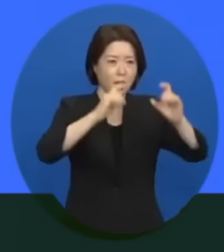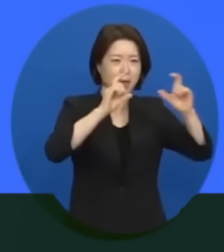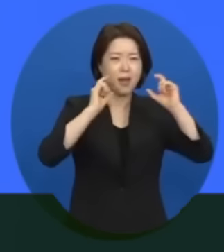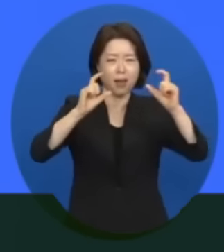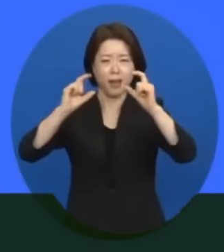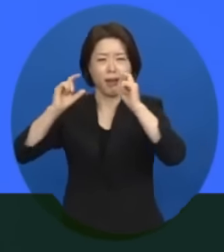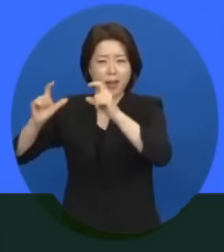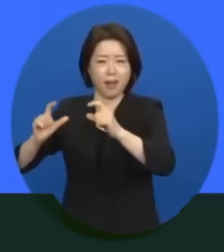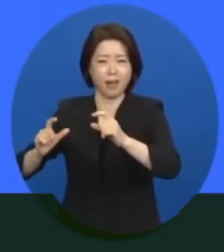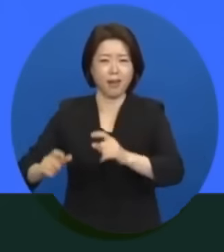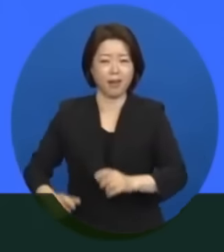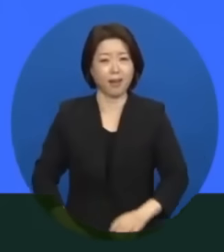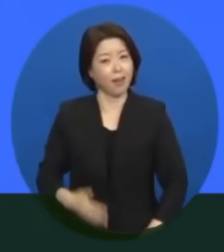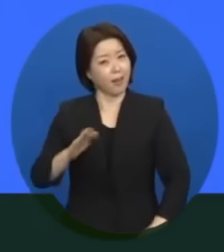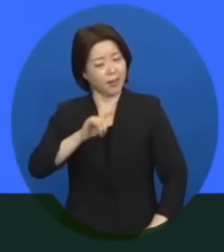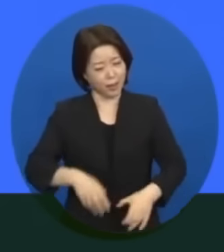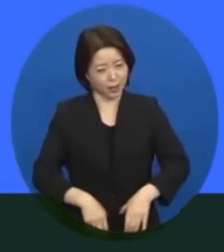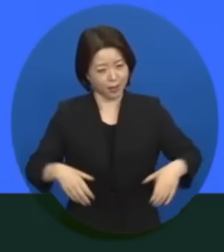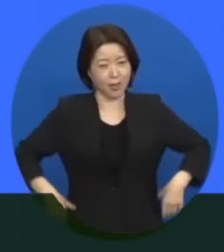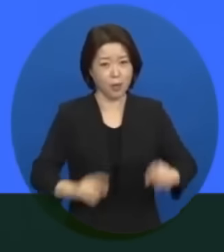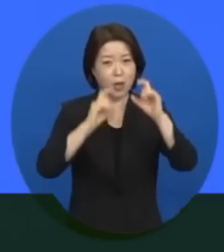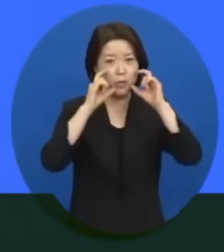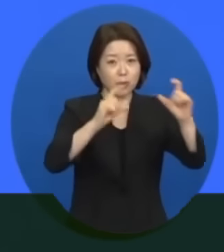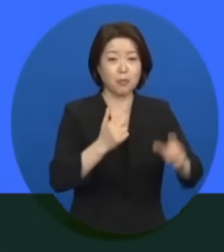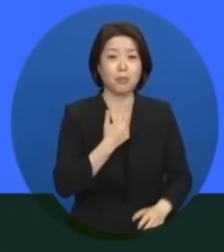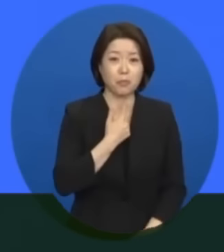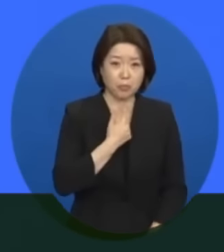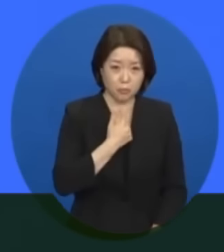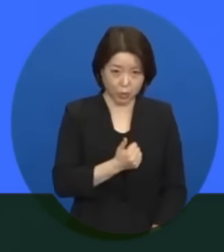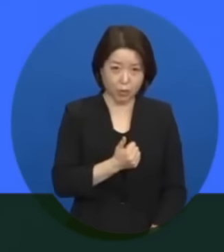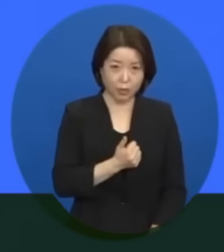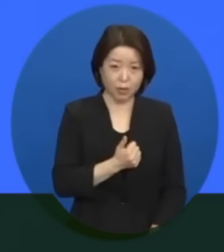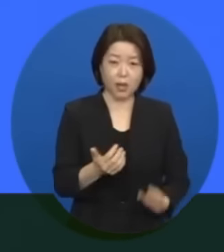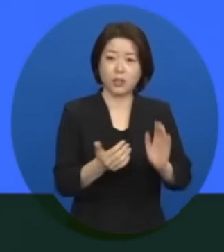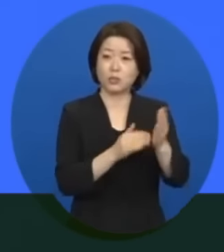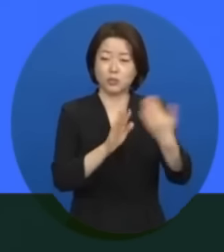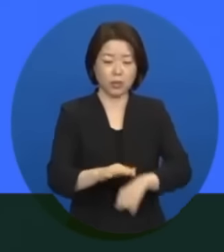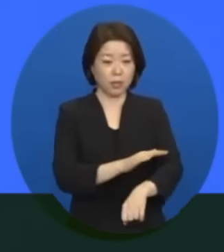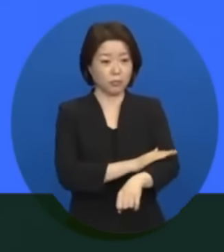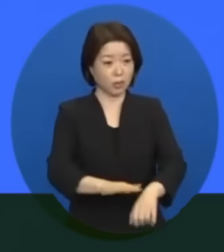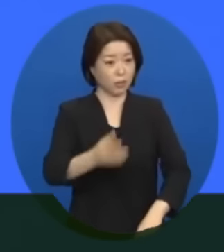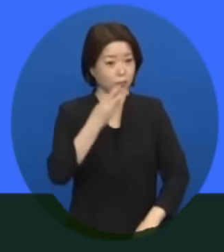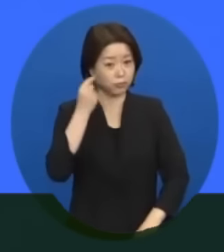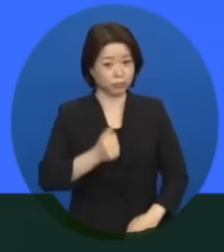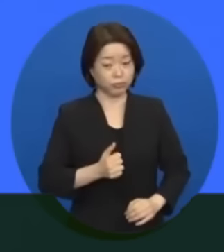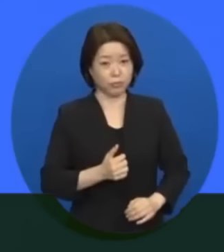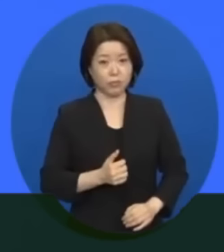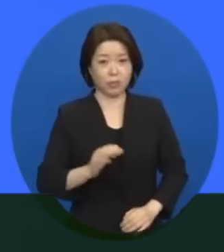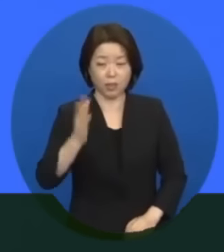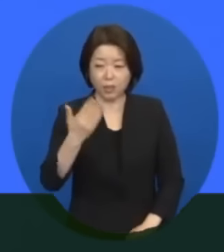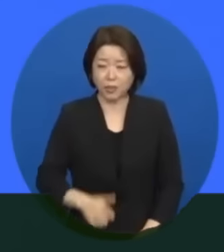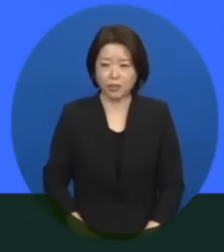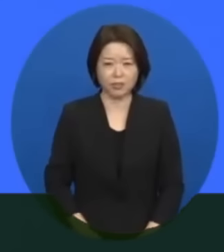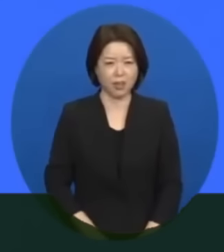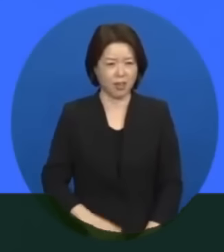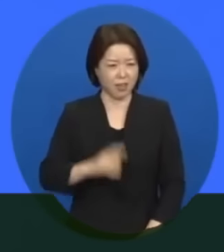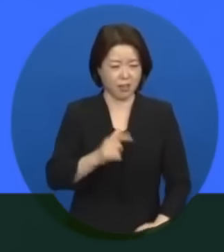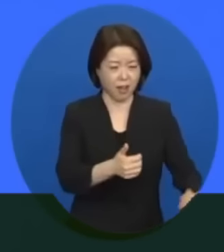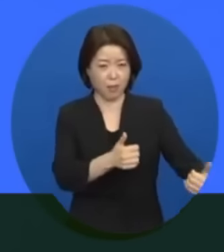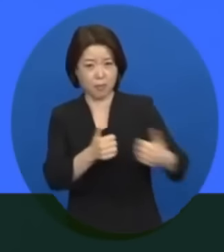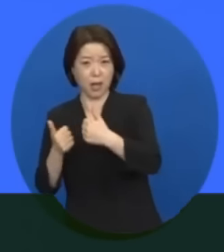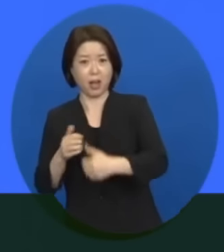선포하지 근데 그렇게 담대하게 선포했던 여러분 일이 잘 되야 되는데 오히려 강한 저항을 받게